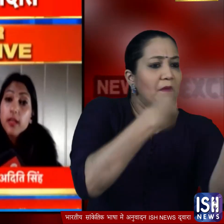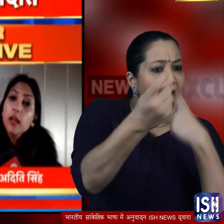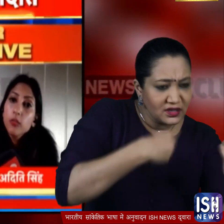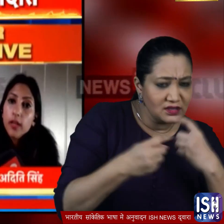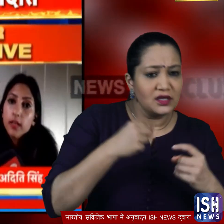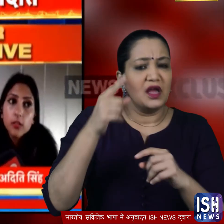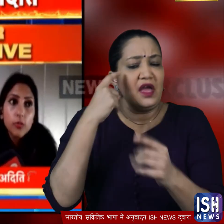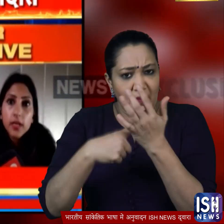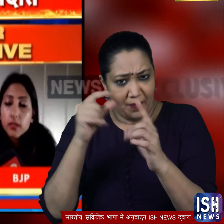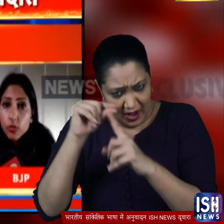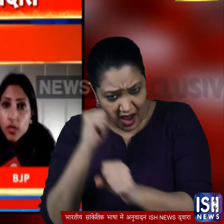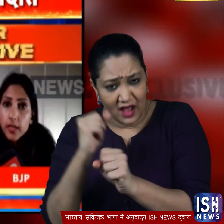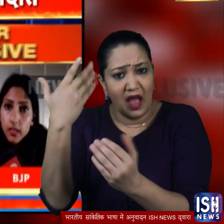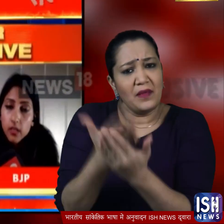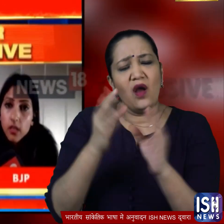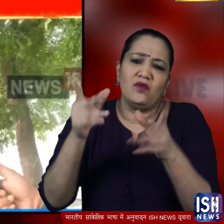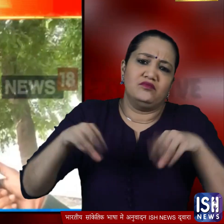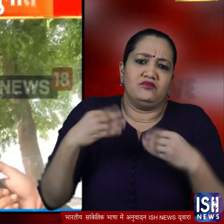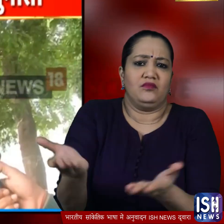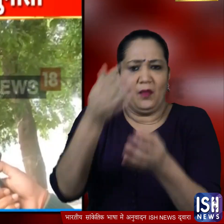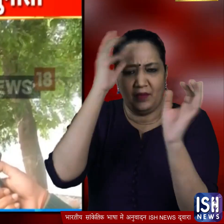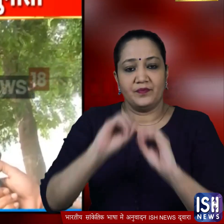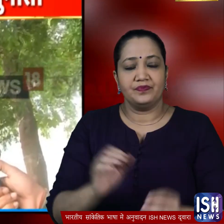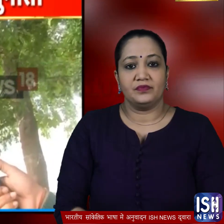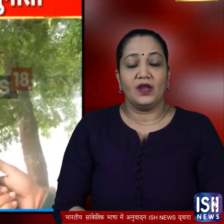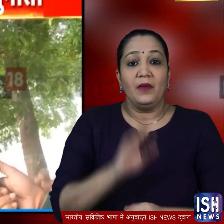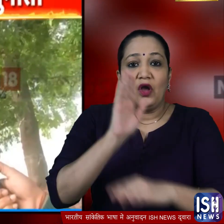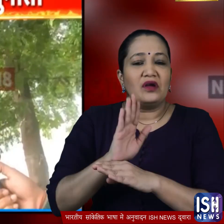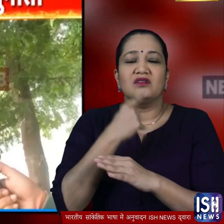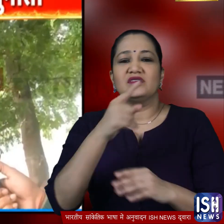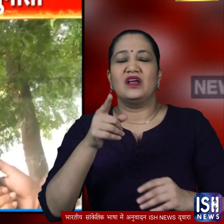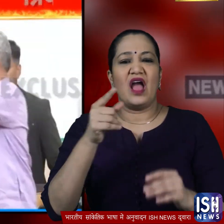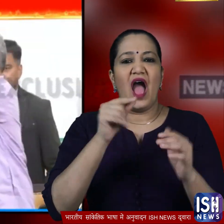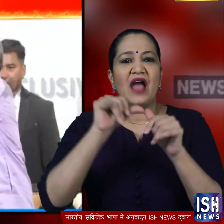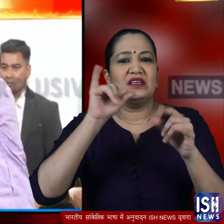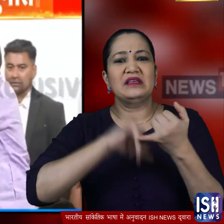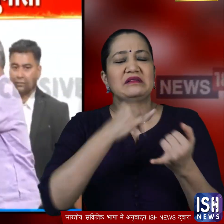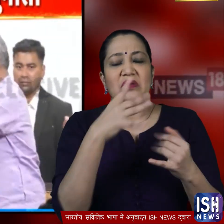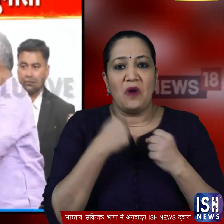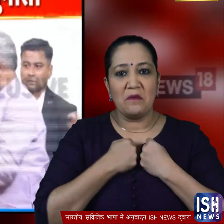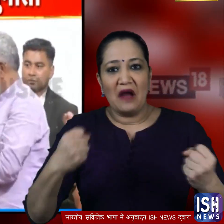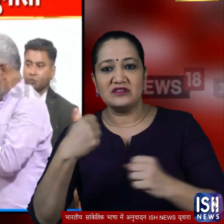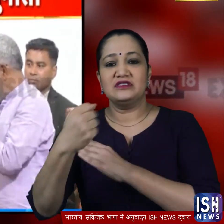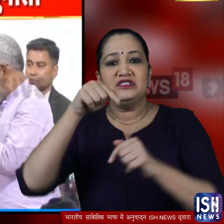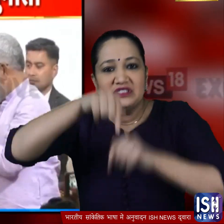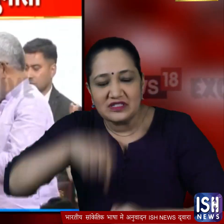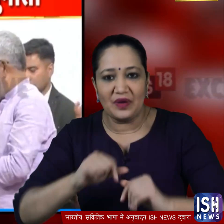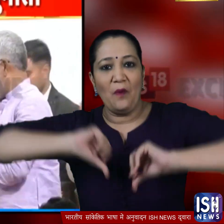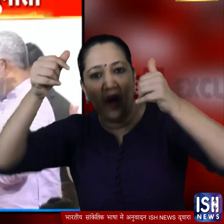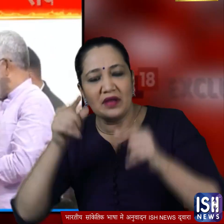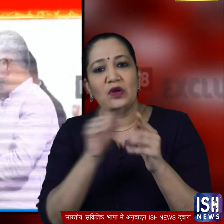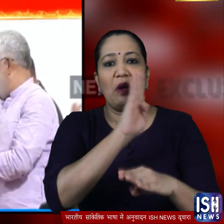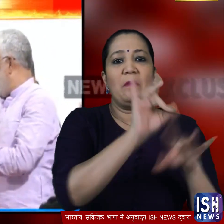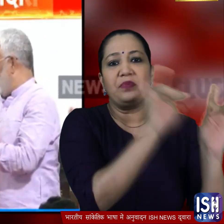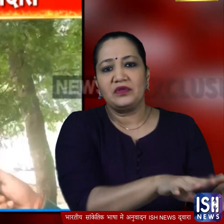ने मुझसे पूछा कि अगर वो आके लड़ती तो मैं कहा जरूर लड़ें। लेकिन कांग्रेस ने अदिति सिंह को मौका परस्त बताते हुए आरोप लगाया कि सत्ता के साथ रहने के लिए